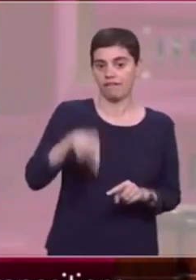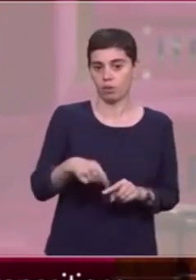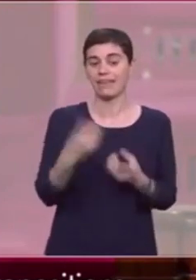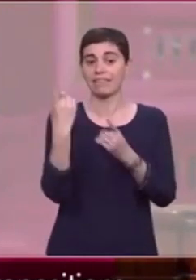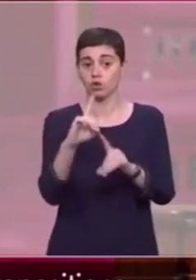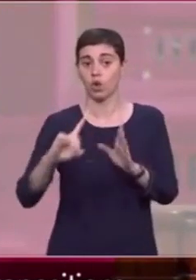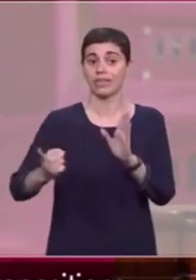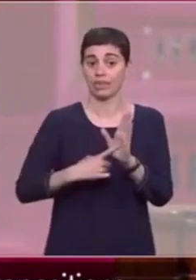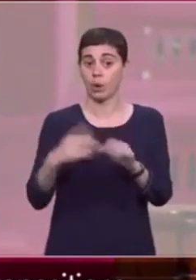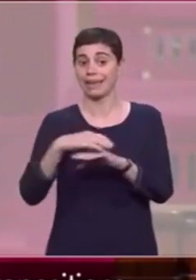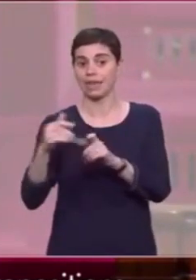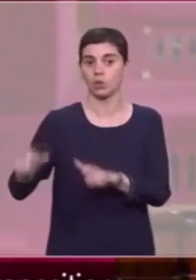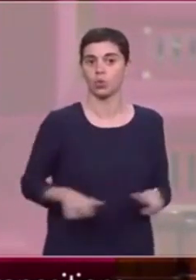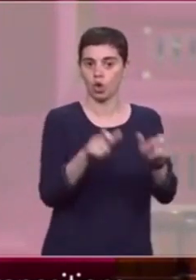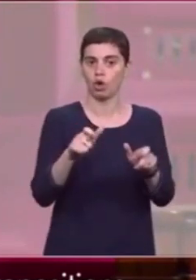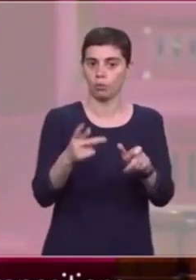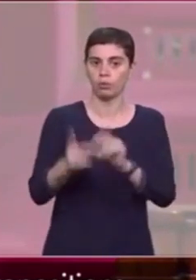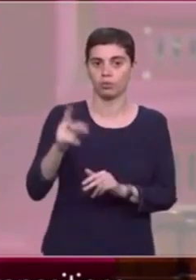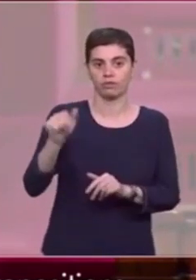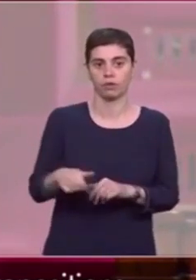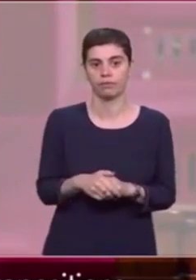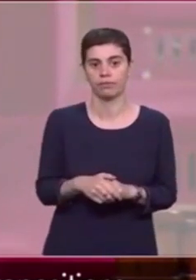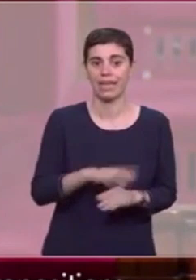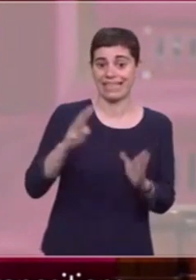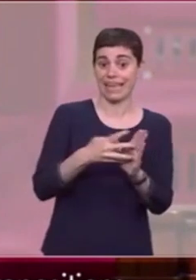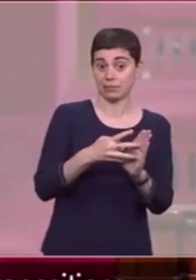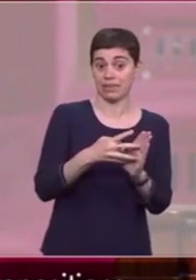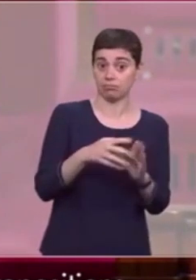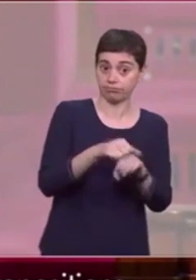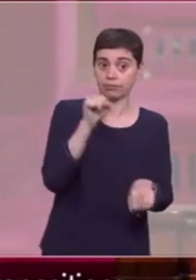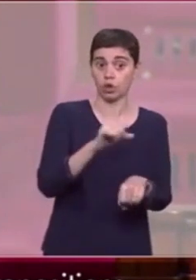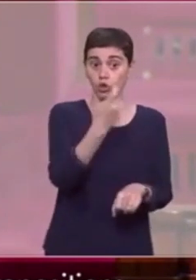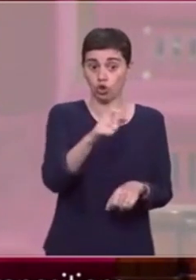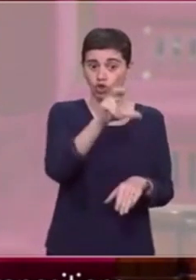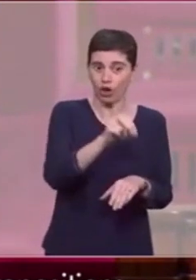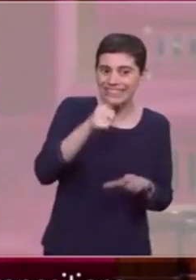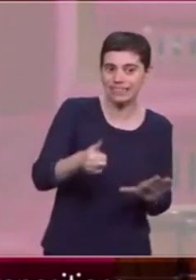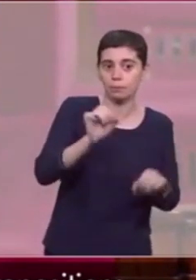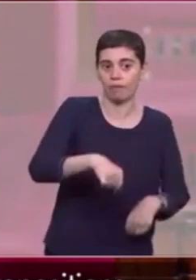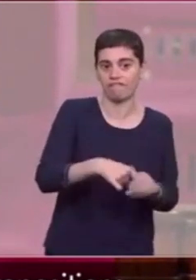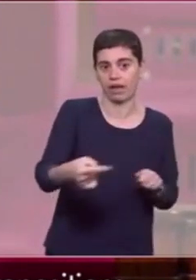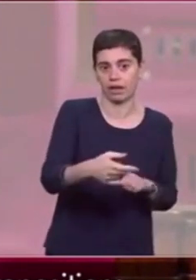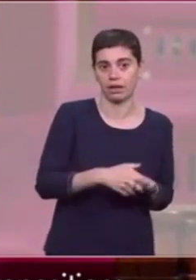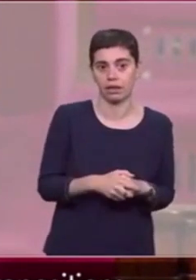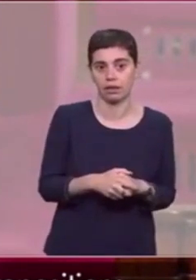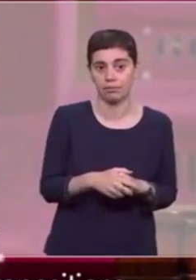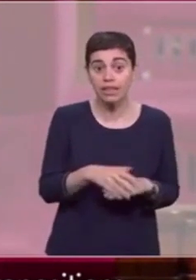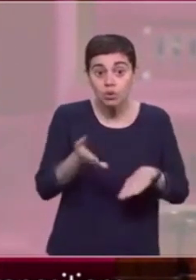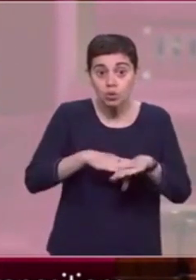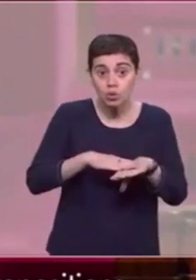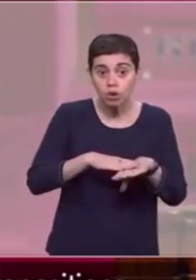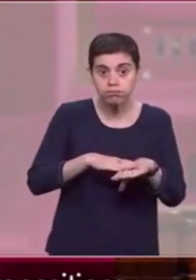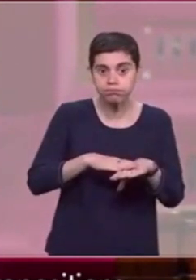droits renforcé. 36 demandes de sanctions sur 4000 saisines du défenseur des droits, c'est déjà un énorme filtre avec à la clé zéro sanction.